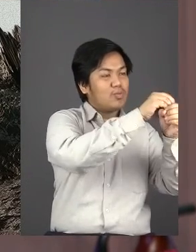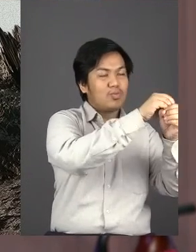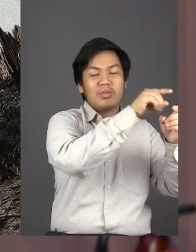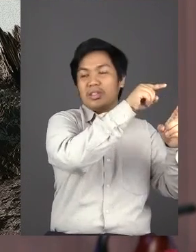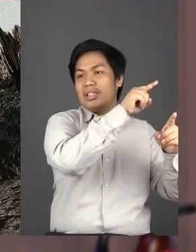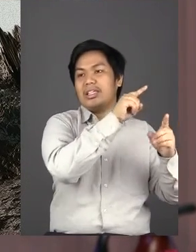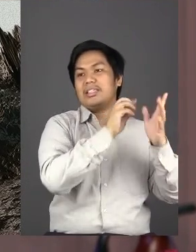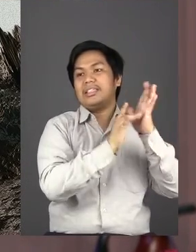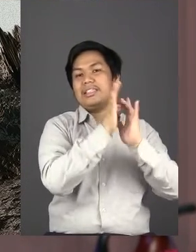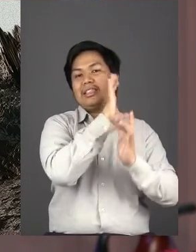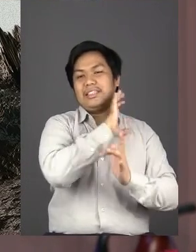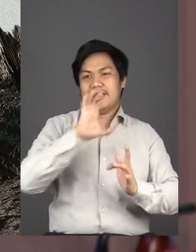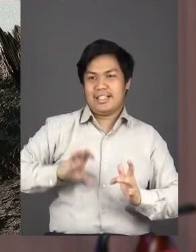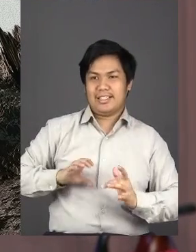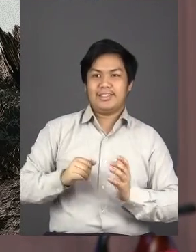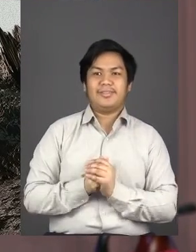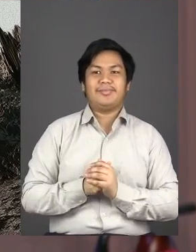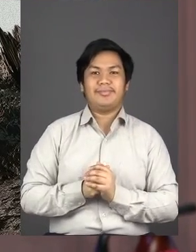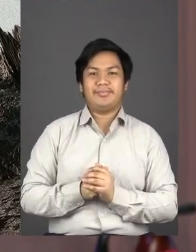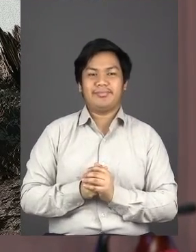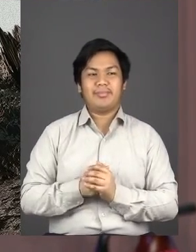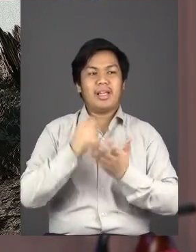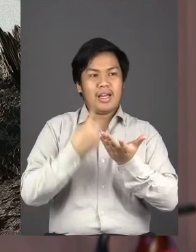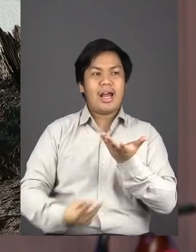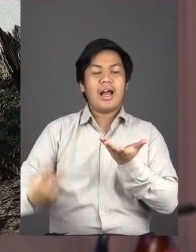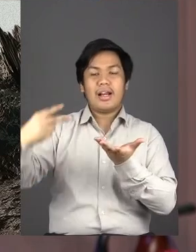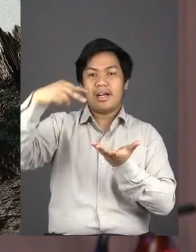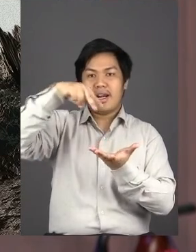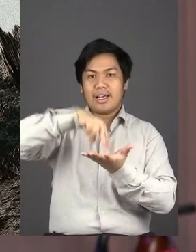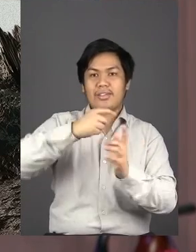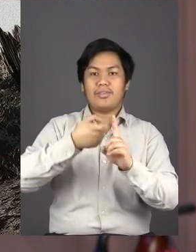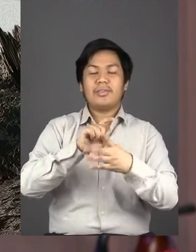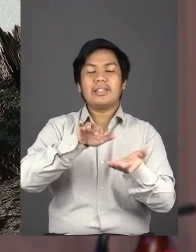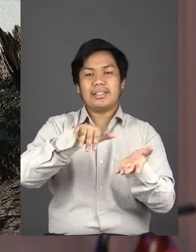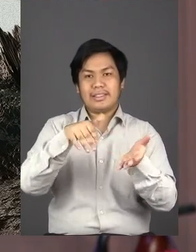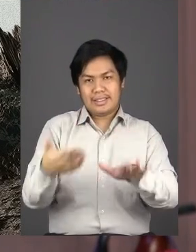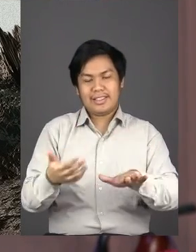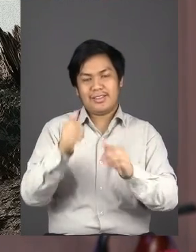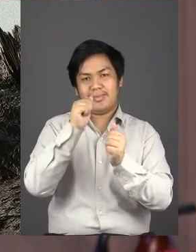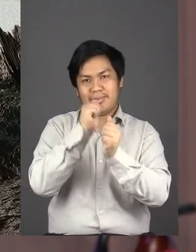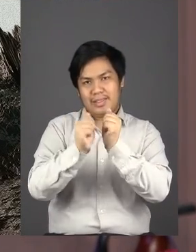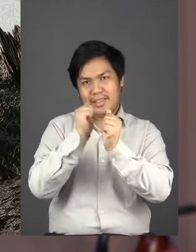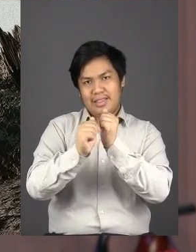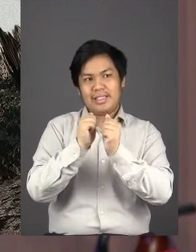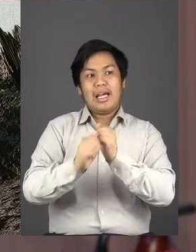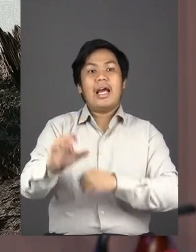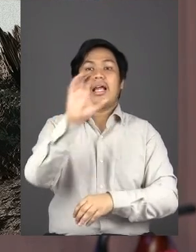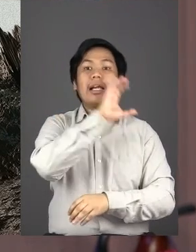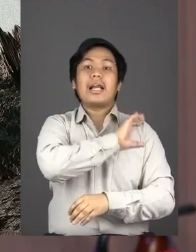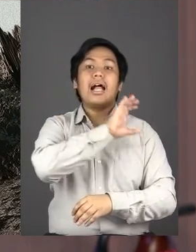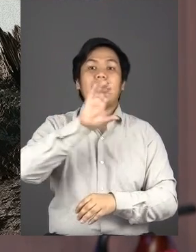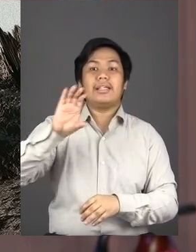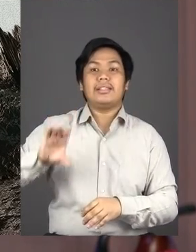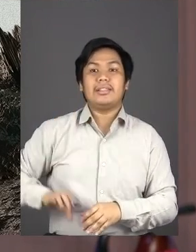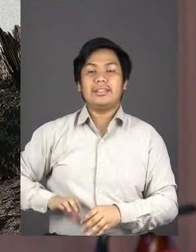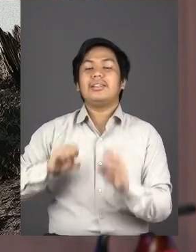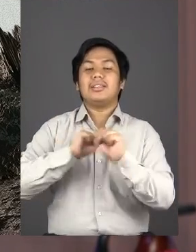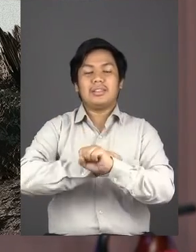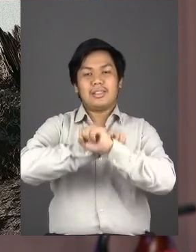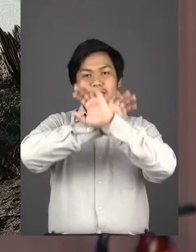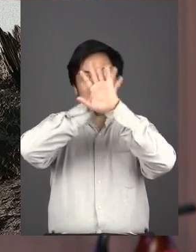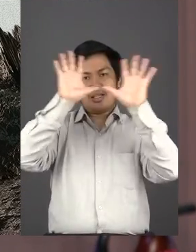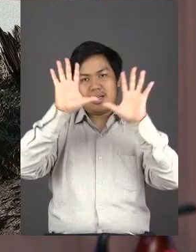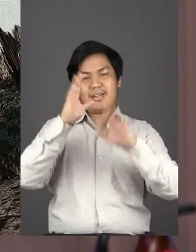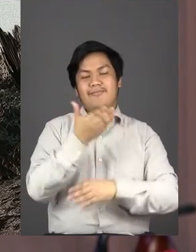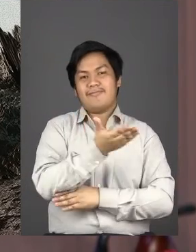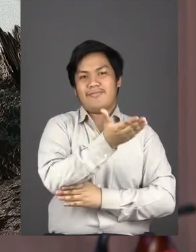Yun ang ibig sabihin ng arise from the dead and Christ will shine on you.